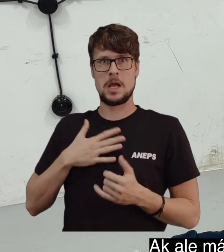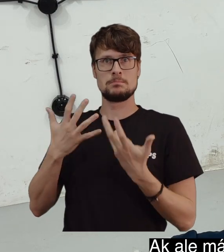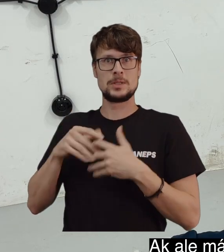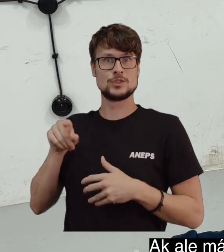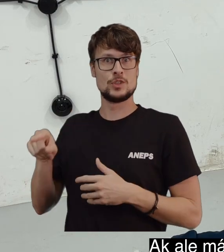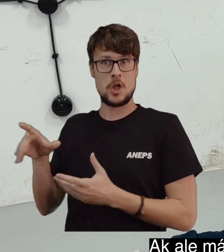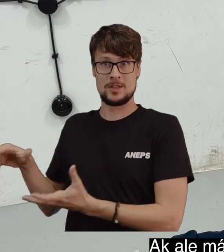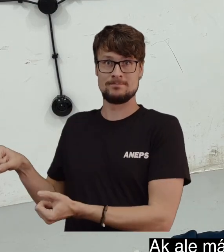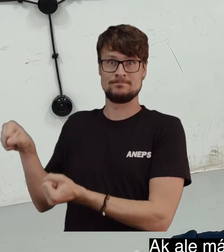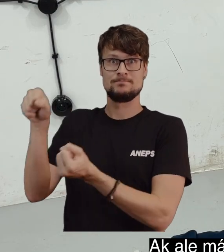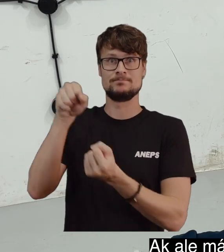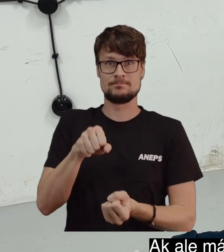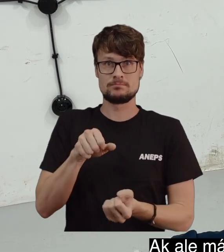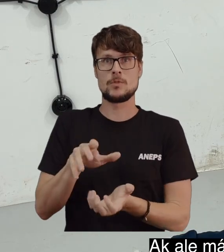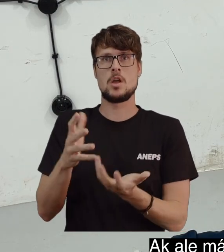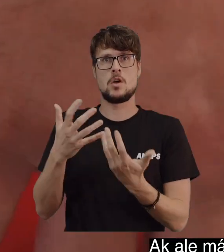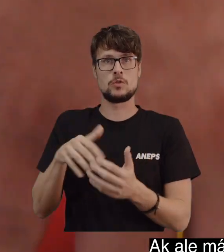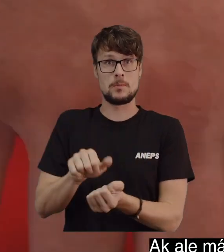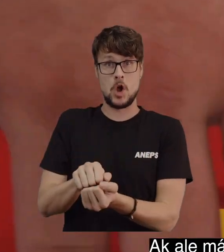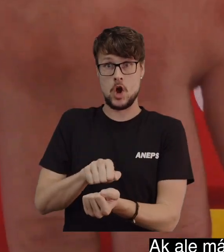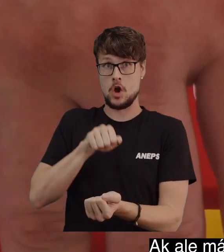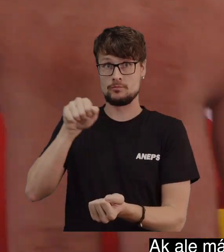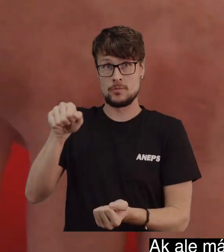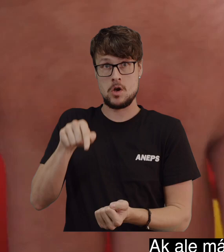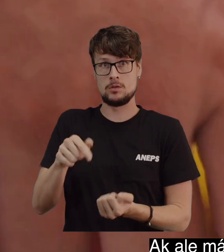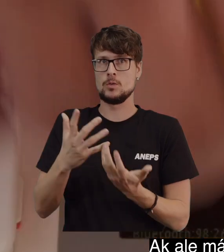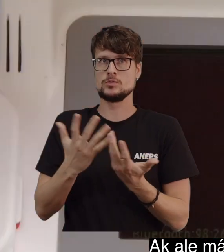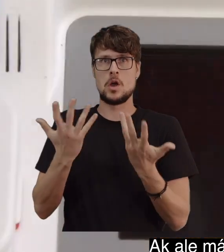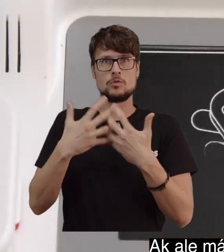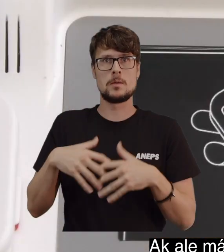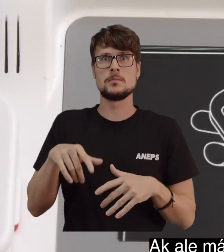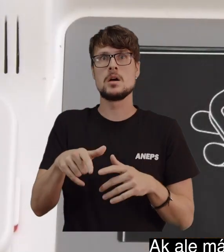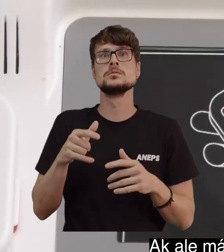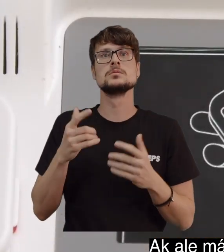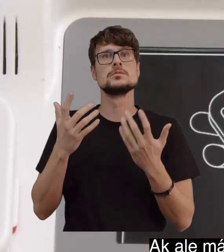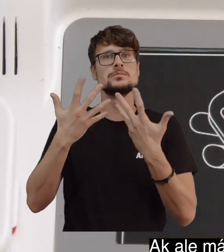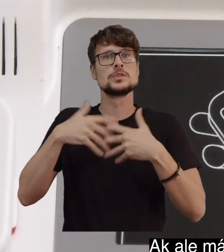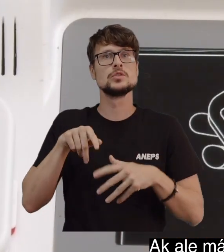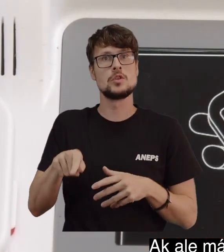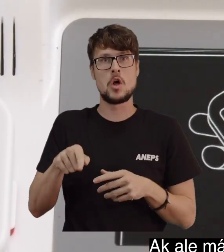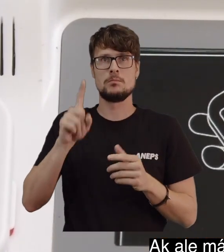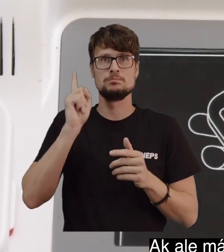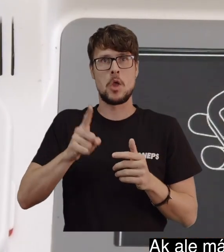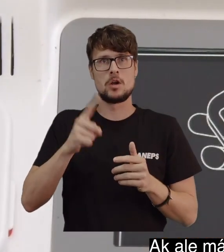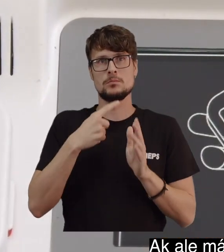Ak ale pri sebe máme AED, automaticky ho otvárame